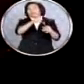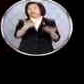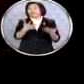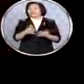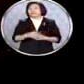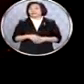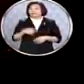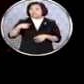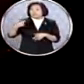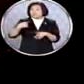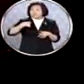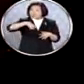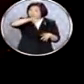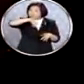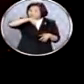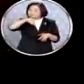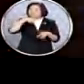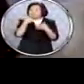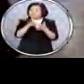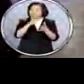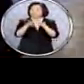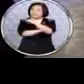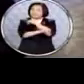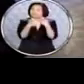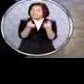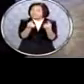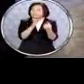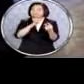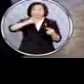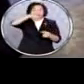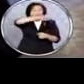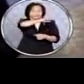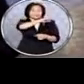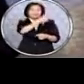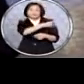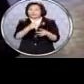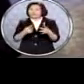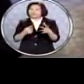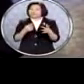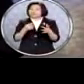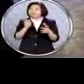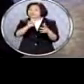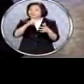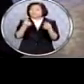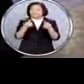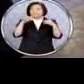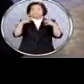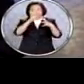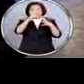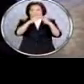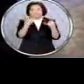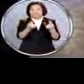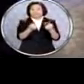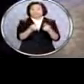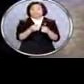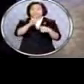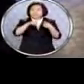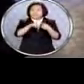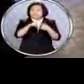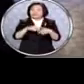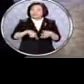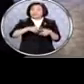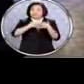同根生，相煎何太急。台湾人无论是先来后到，大家毕竟是一家人，难道不应该先建立起